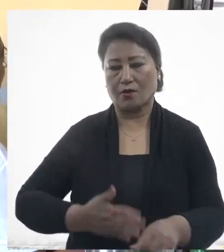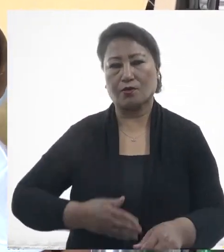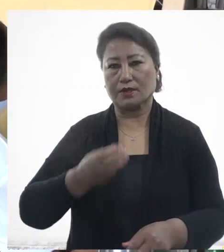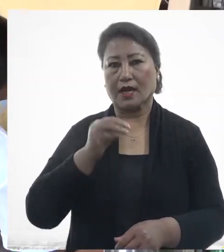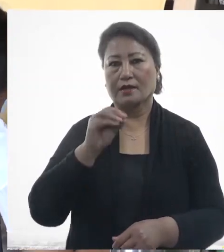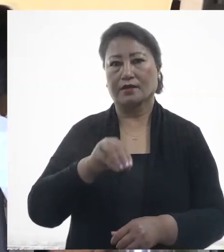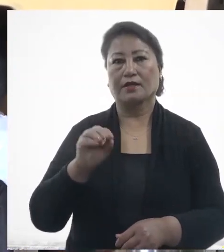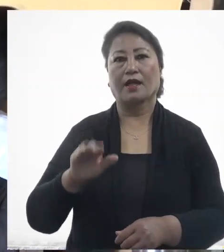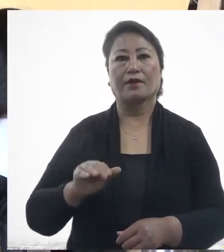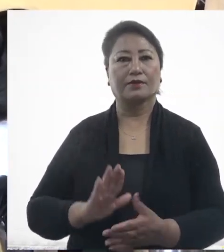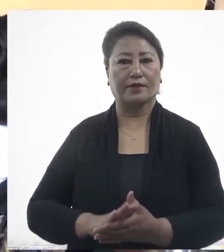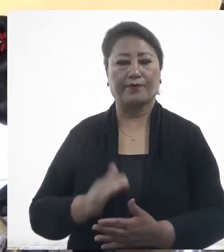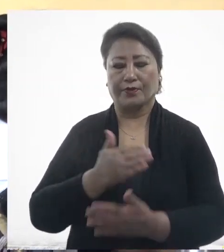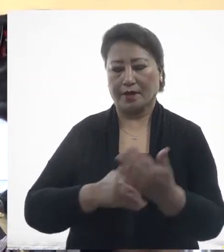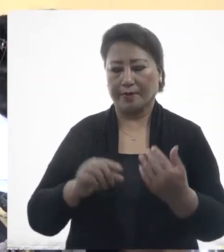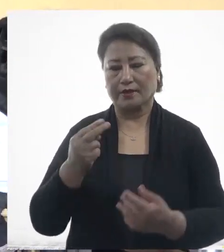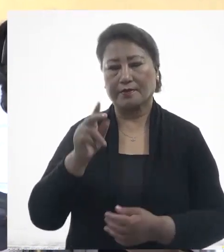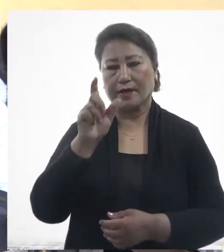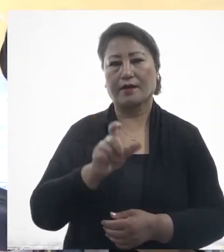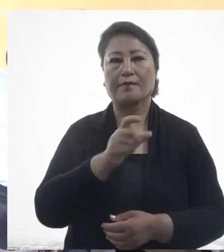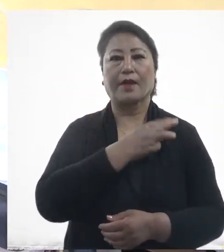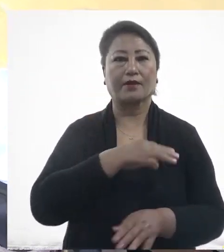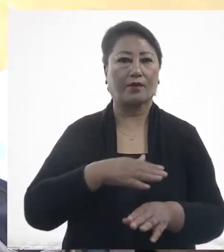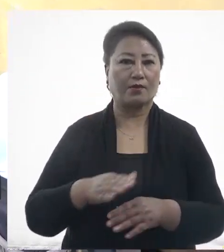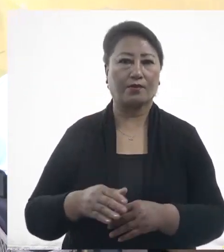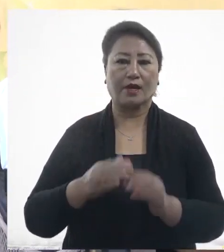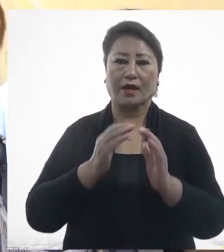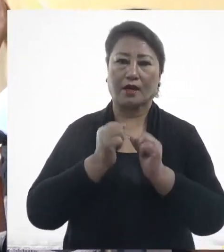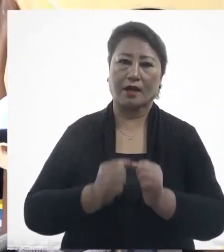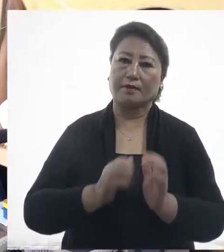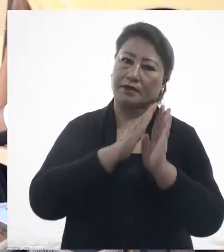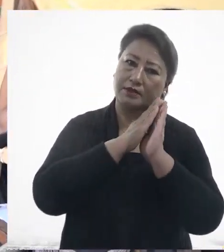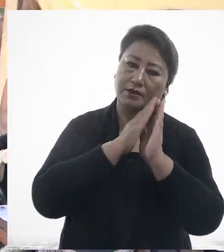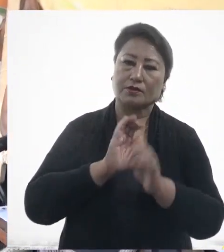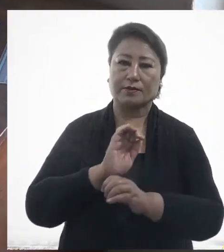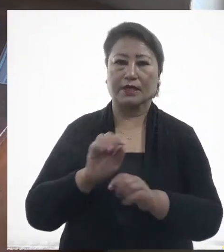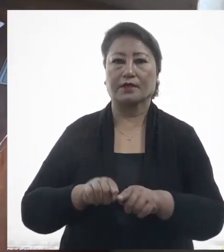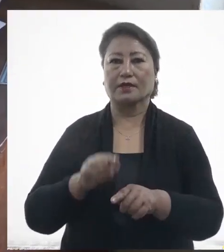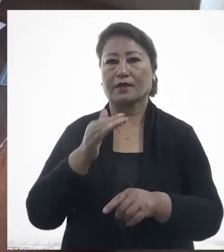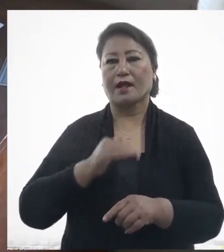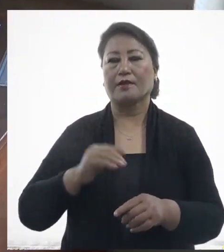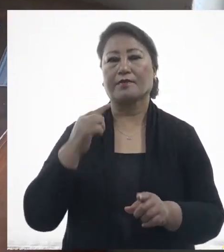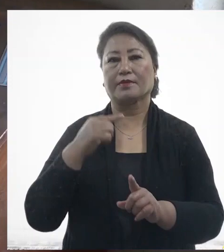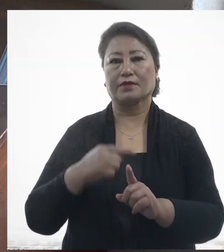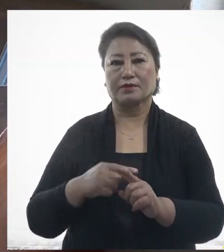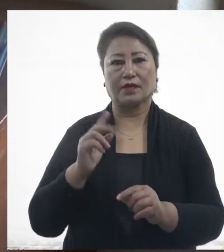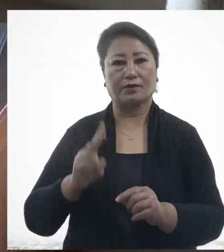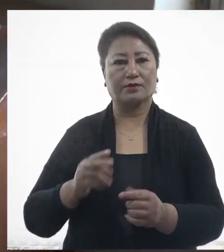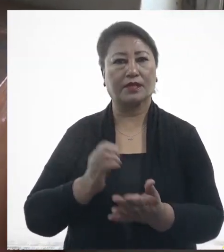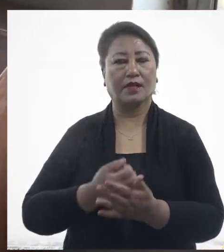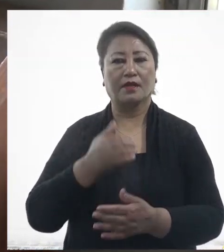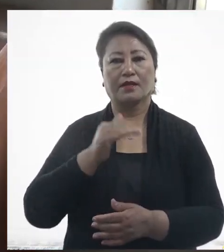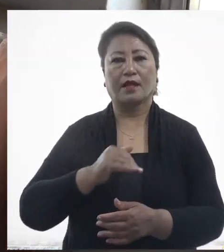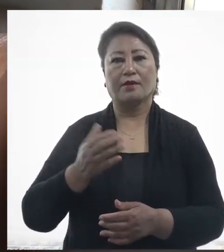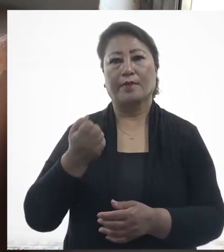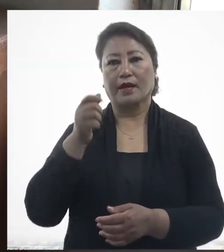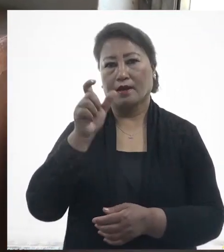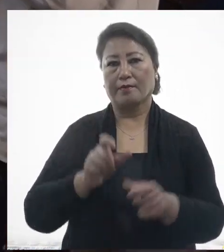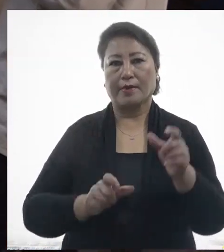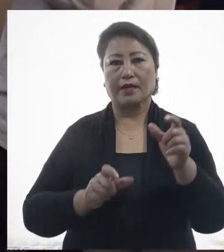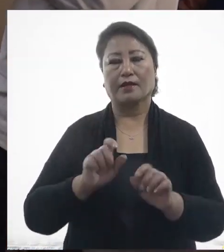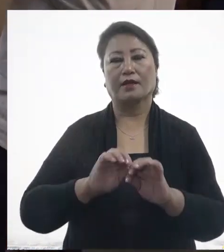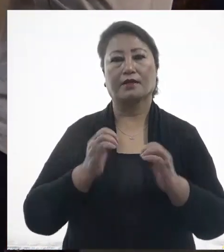गर्दै आएको छ अपाङ्गता भएका व्यक्तिहरूलाई आवासीय सुविधासहित तालिममा जोडिरहेको यस संस्थाले तालिम प्राप्त व्यक्तिहरूलाई